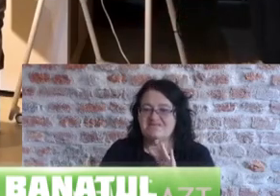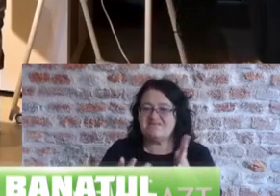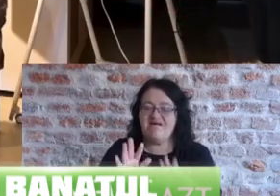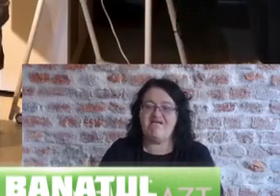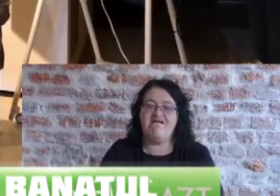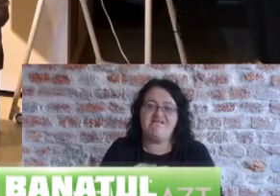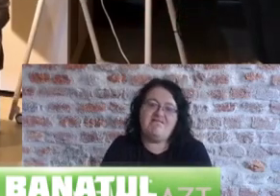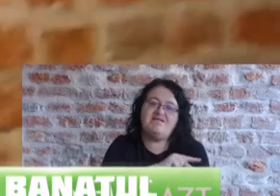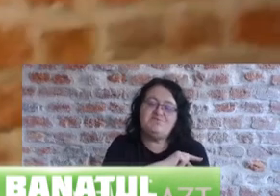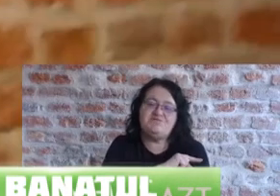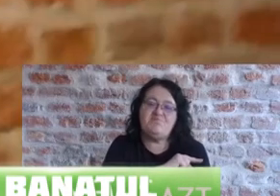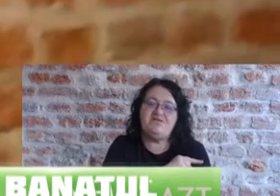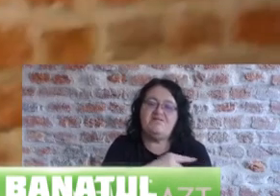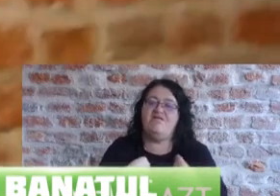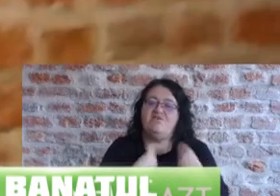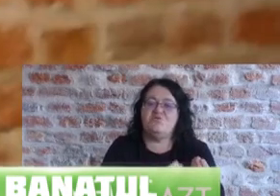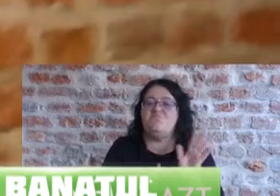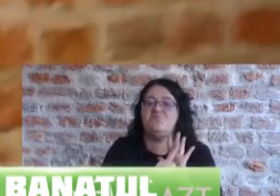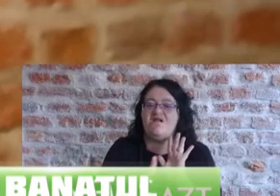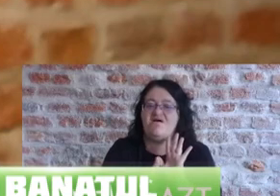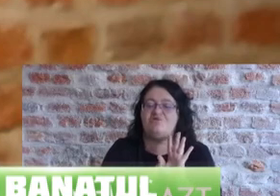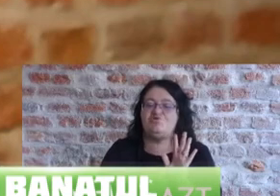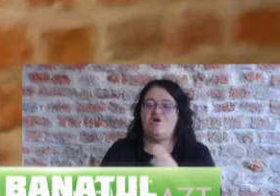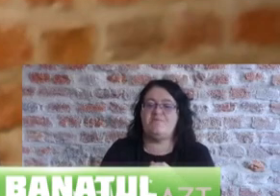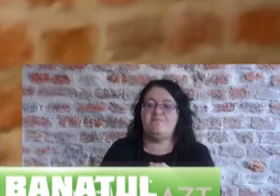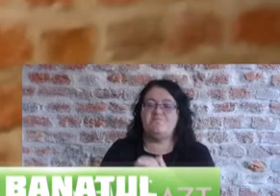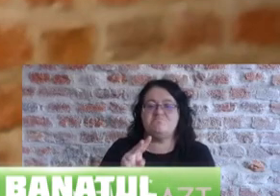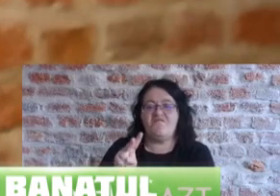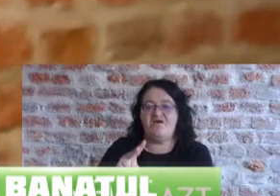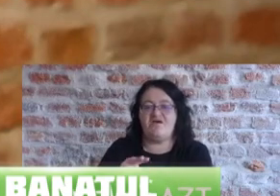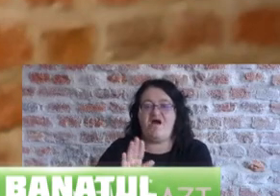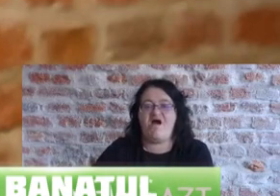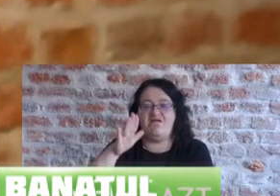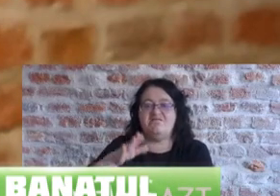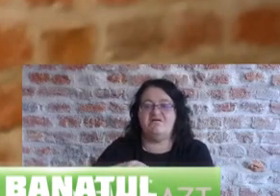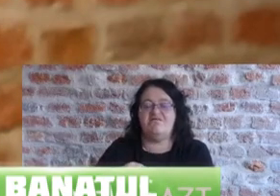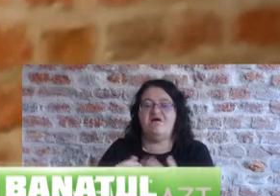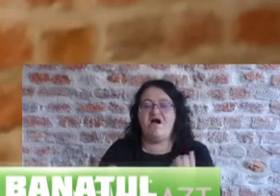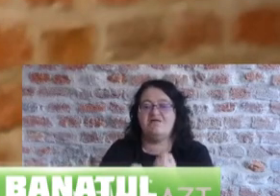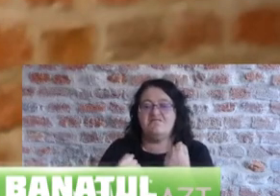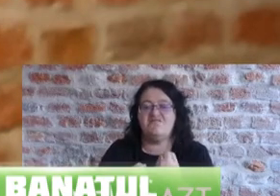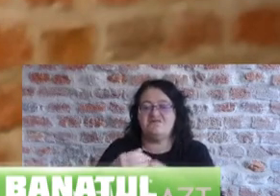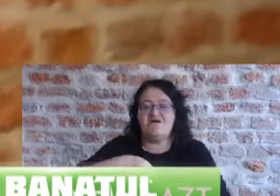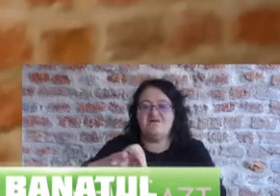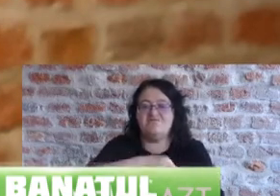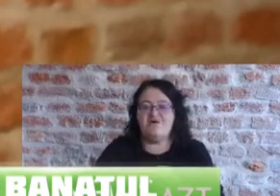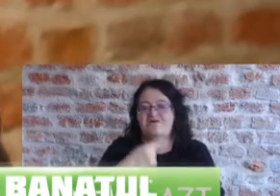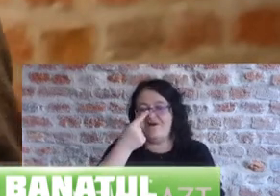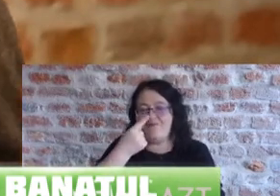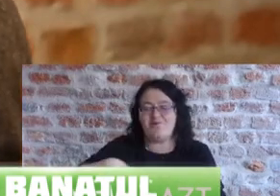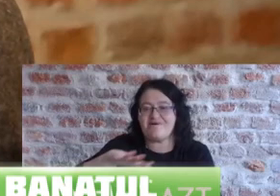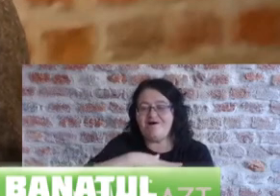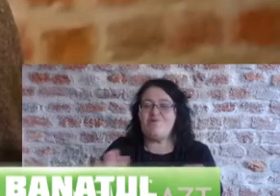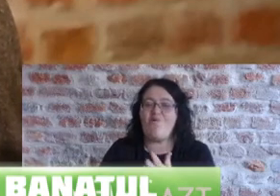care are în misiunea atribuită prin lege vegherea asupra calității actului arhitectural și urbanistic,